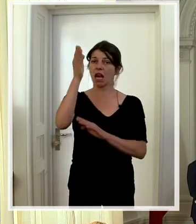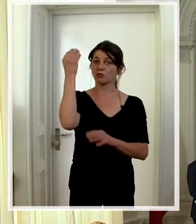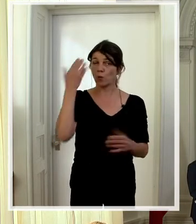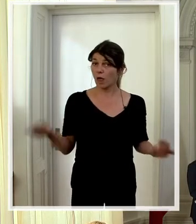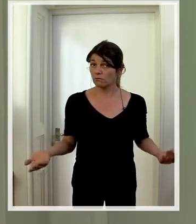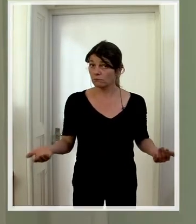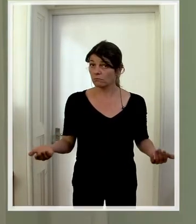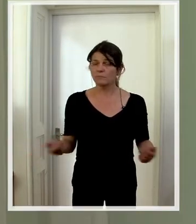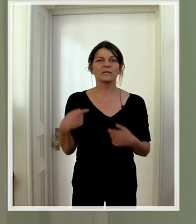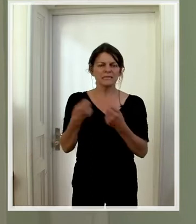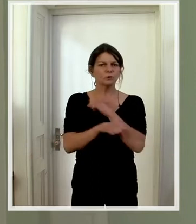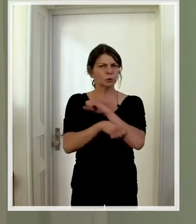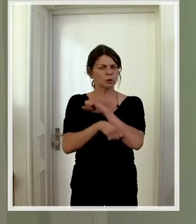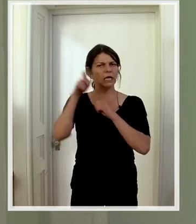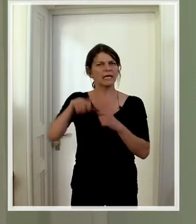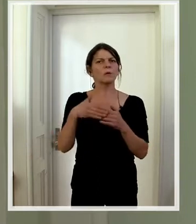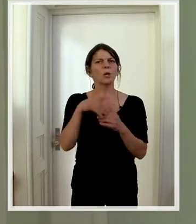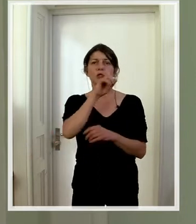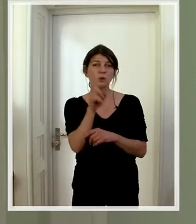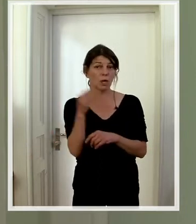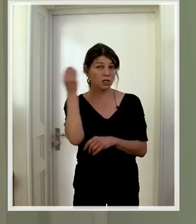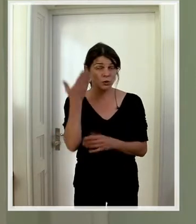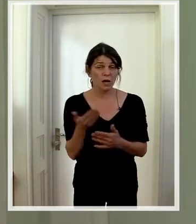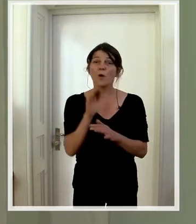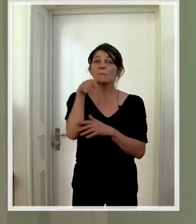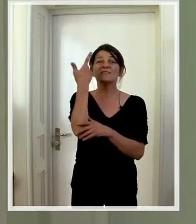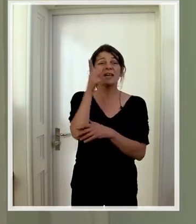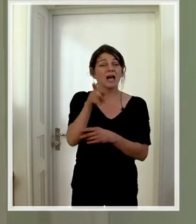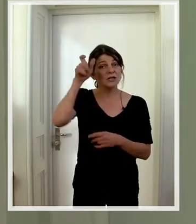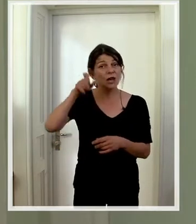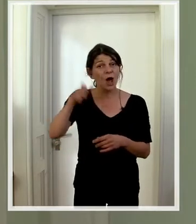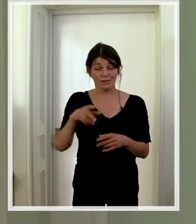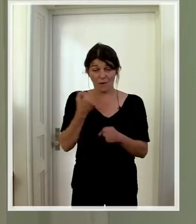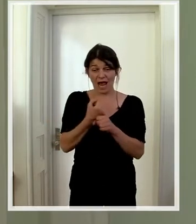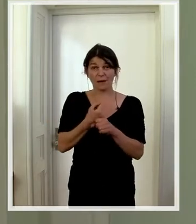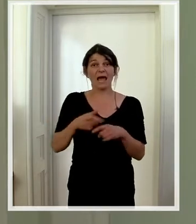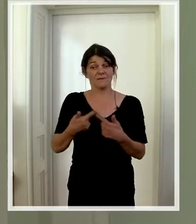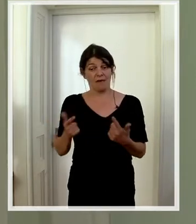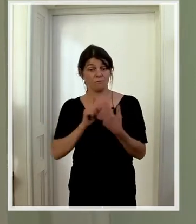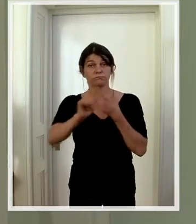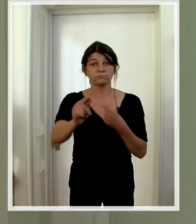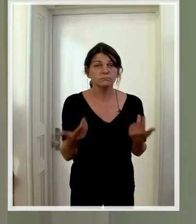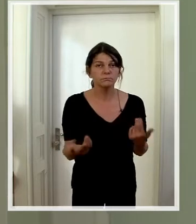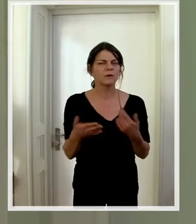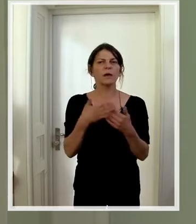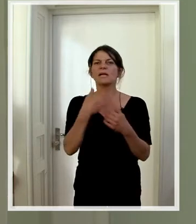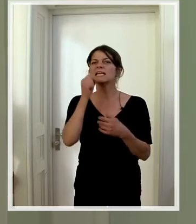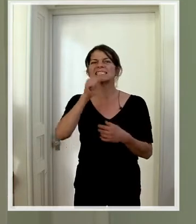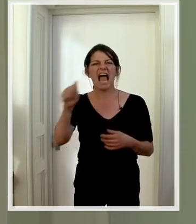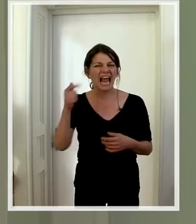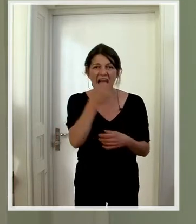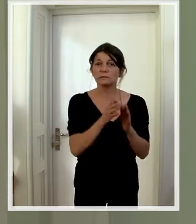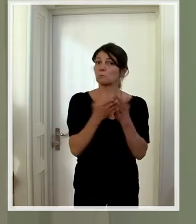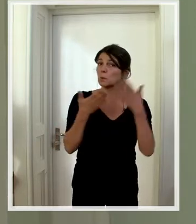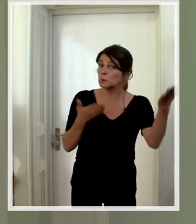Wir haben heute Studenten, die in Zürich in die Schule gehen. Wir haben über 2000 Leute, die zum Arbeiten das Land verloren. Wir haben Situationen, also ist er ganz